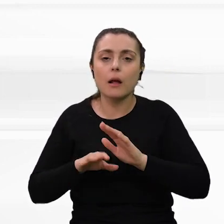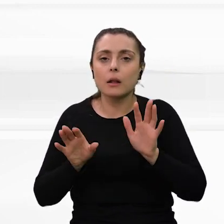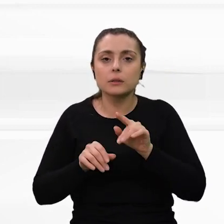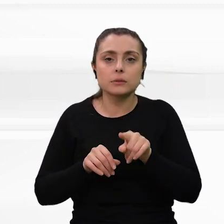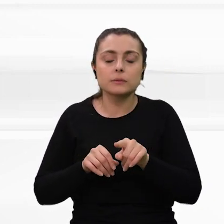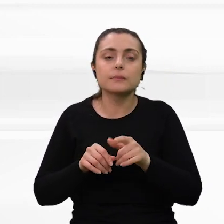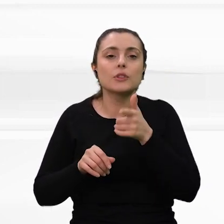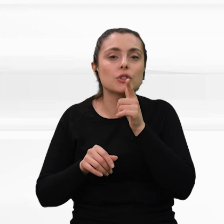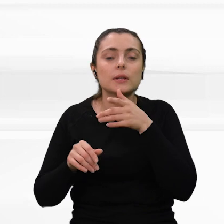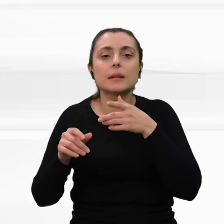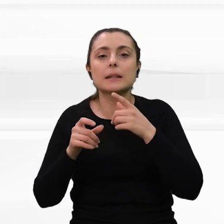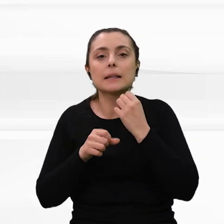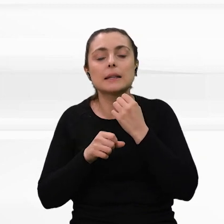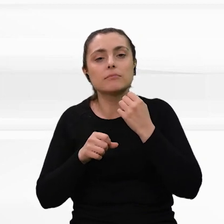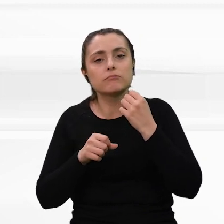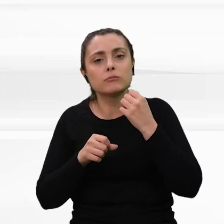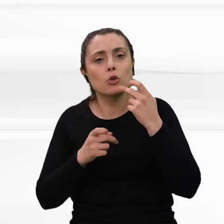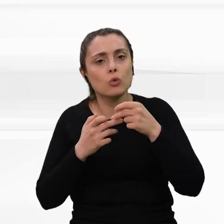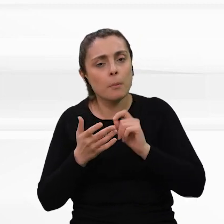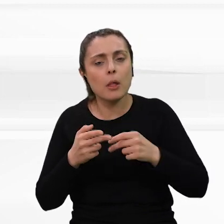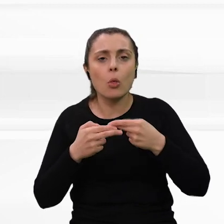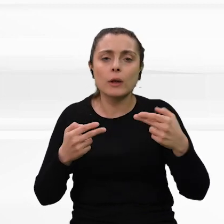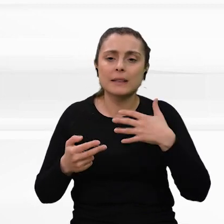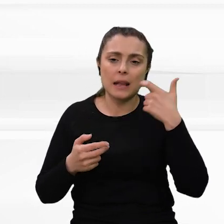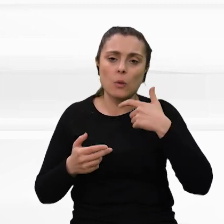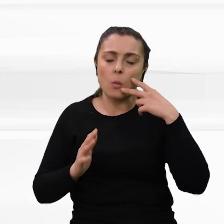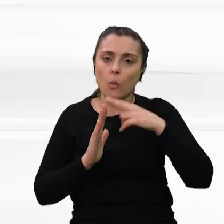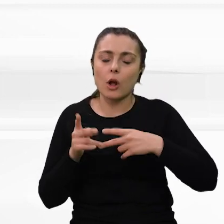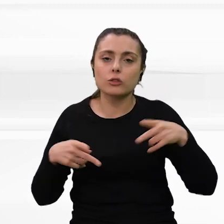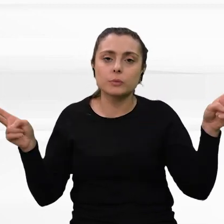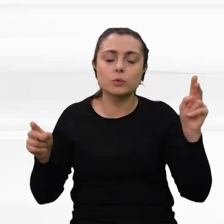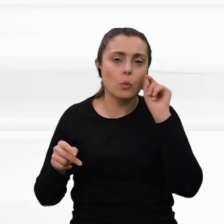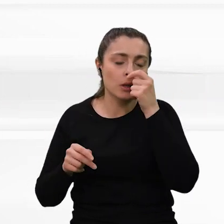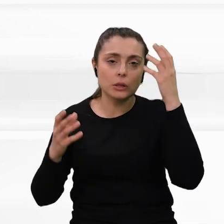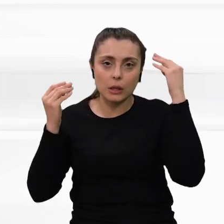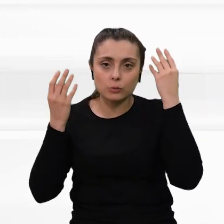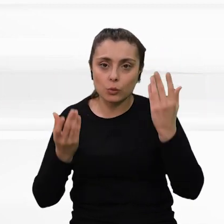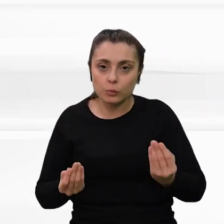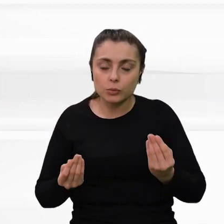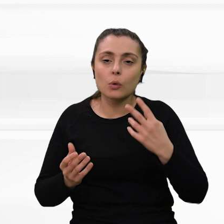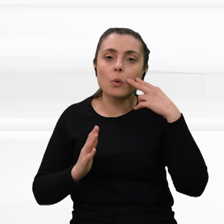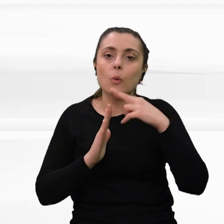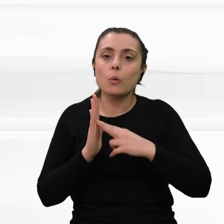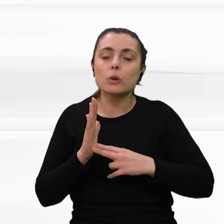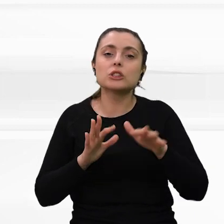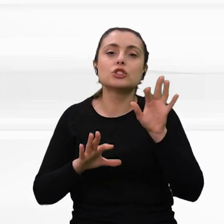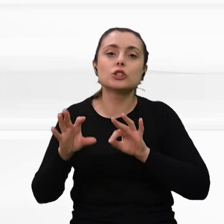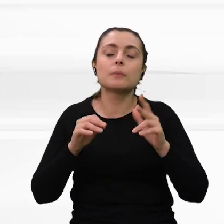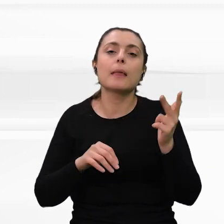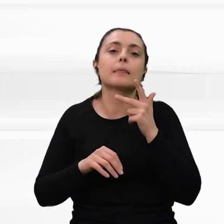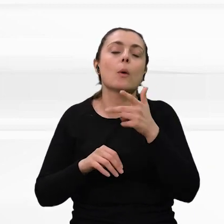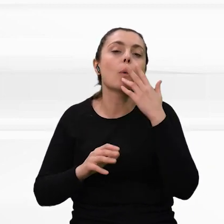Hayır şiirin genişliği karşısında romanın öykünün kendini okurunu açması kolayca anlaşılır olması okurun